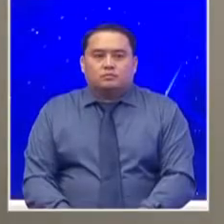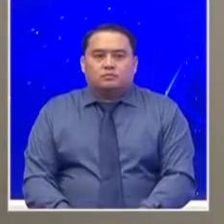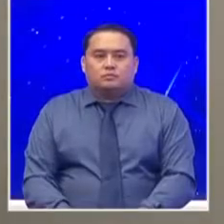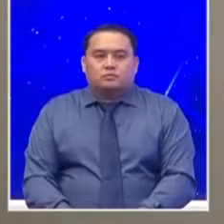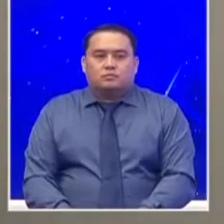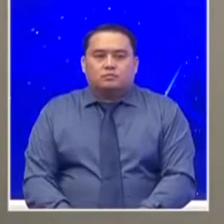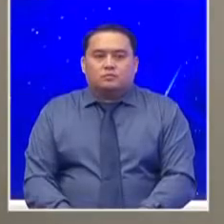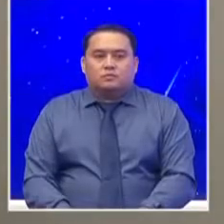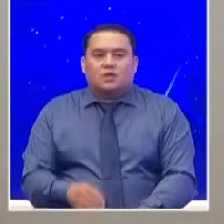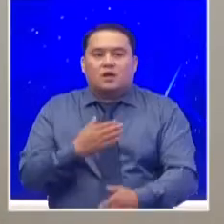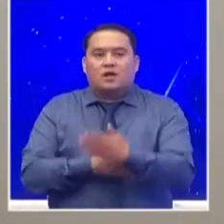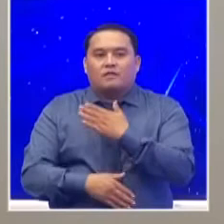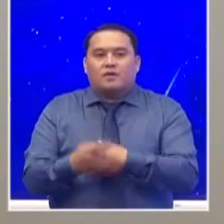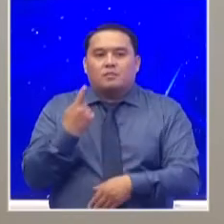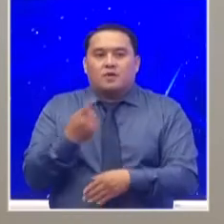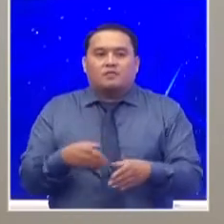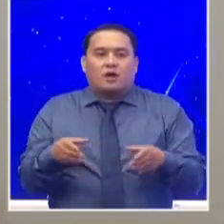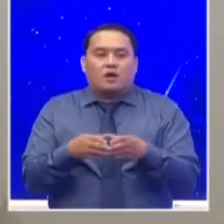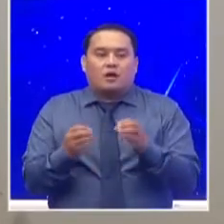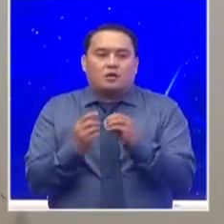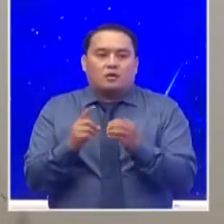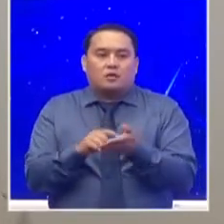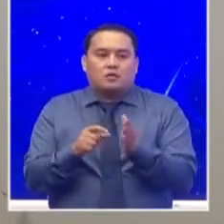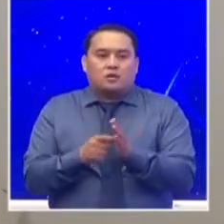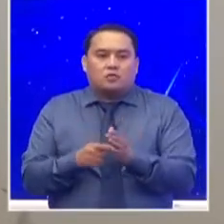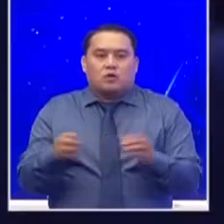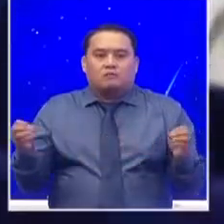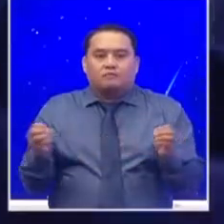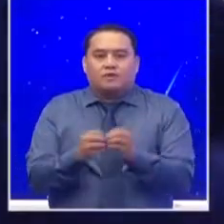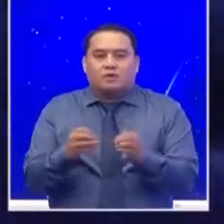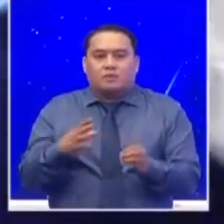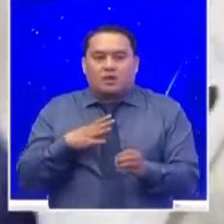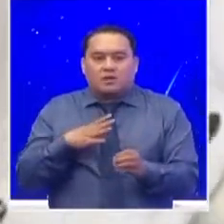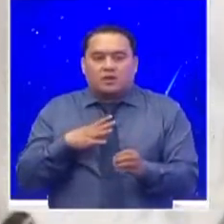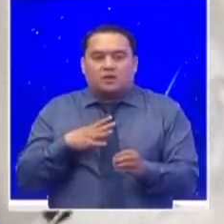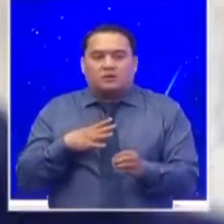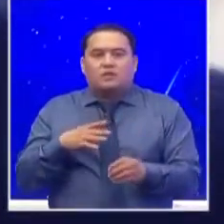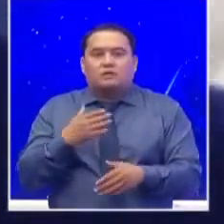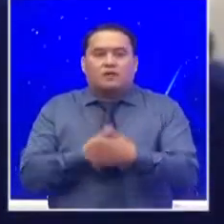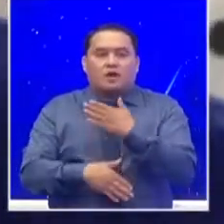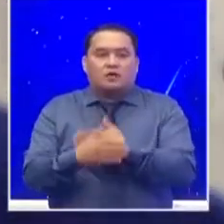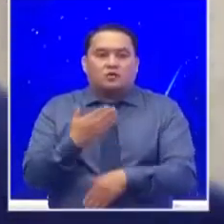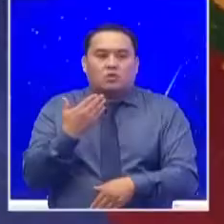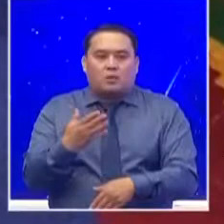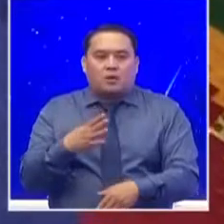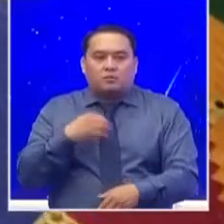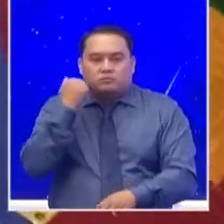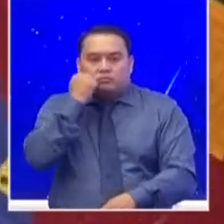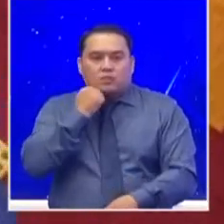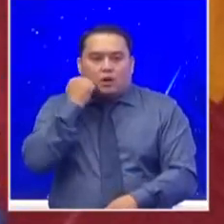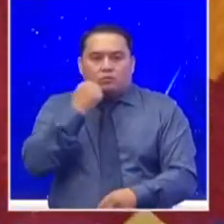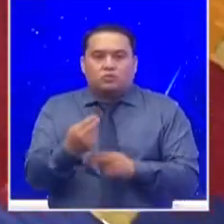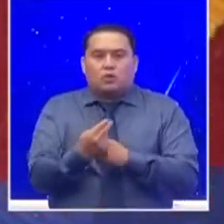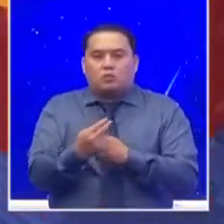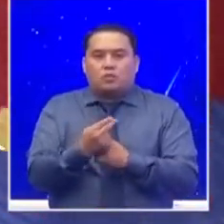Женезгуль Даулетова – инвалид первой группы. В 11 классе девушка попала в аварию и была буквально прикована к постели. Именно тогда бабушка стала обучать